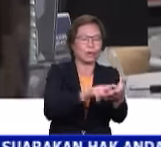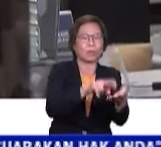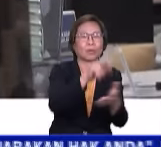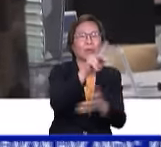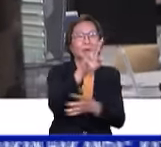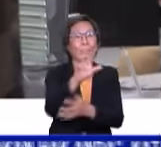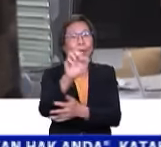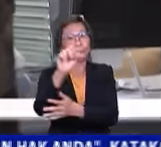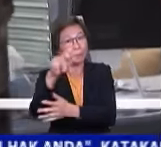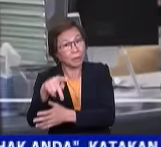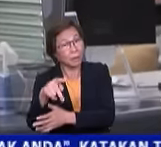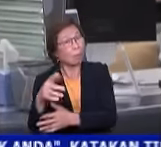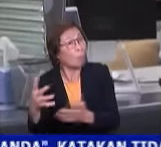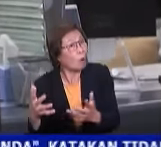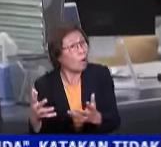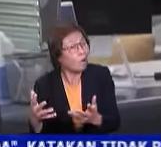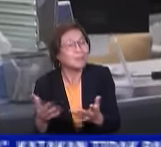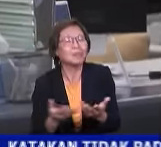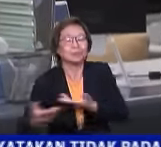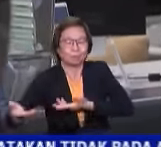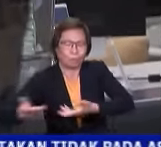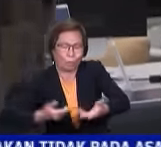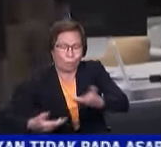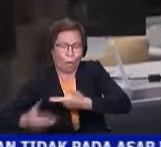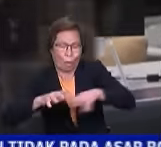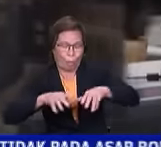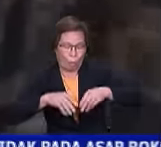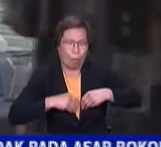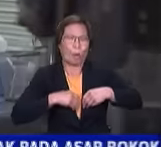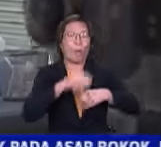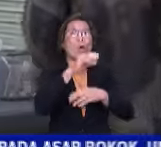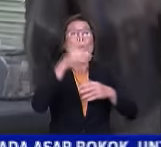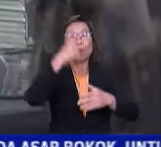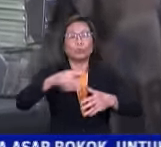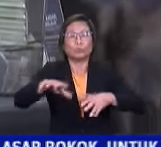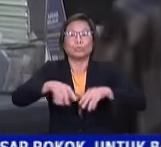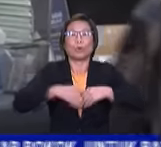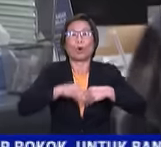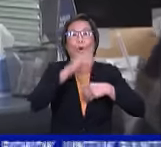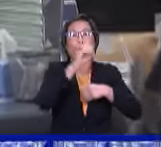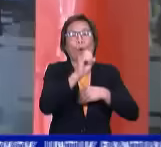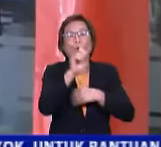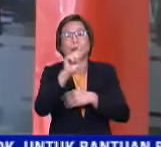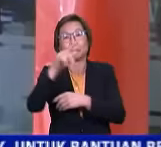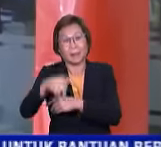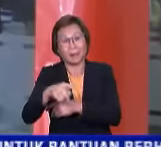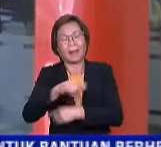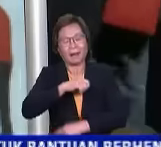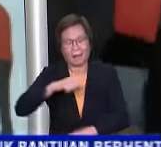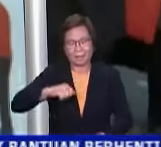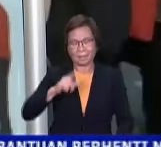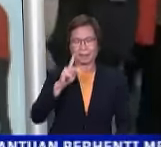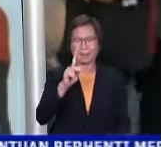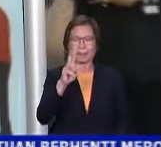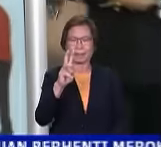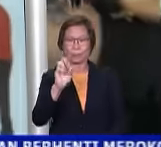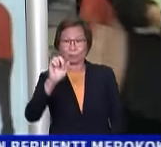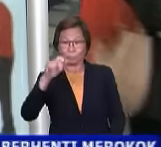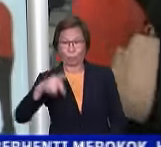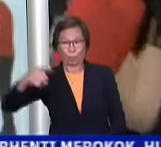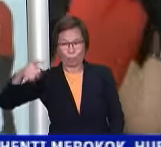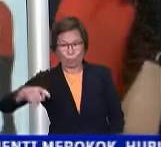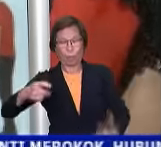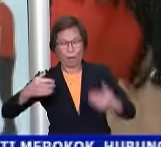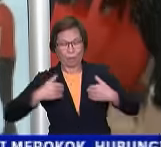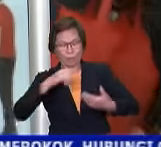KWSP. Ia bagi urusan penerimaan one-time password OTP. Selain itu, ahli KWSP perlu